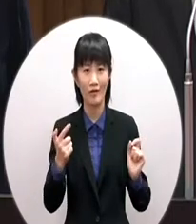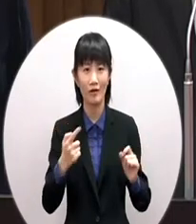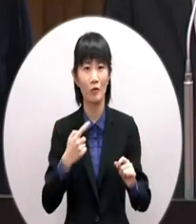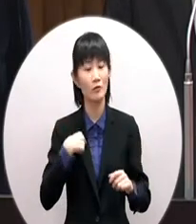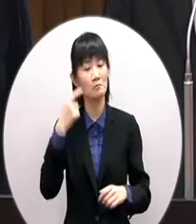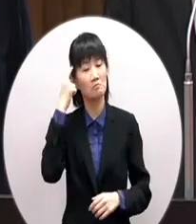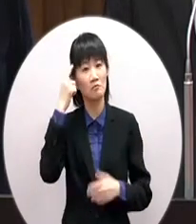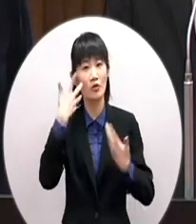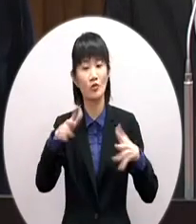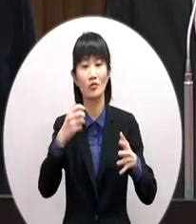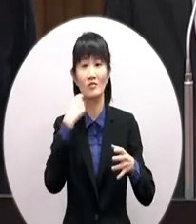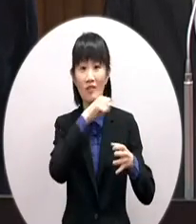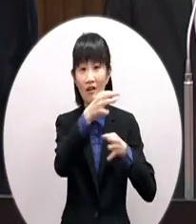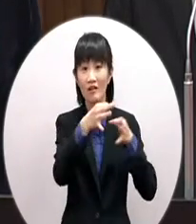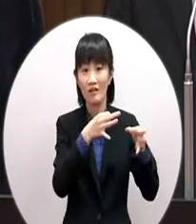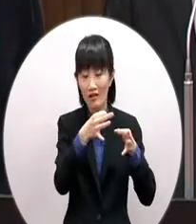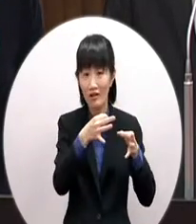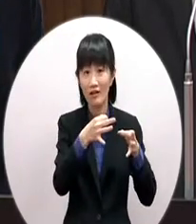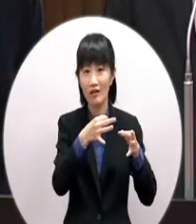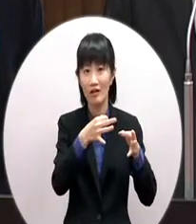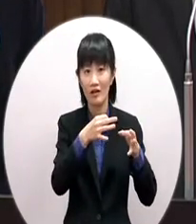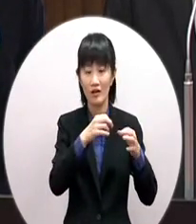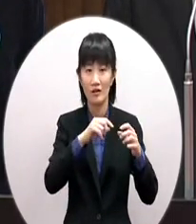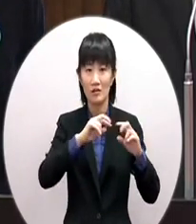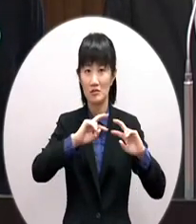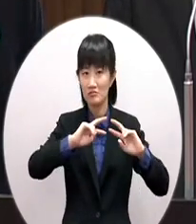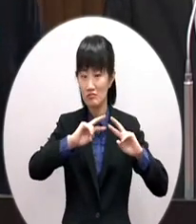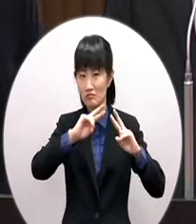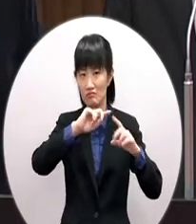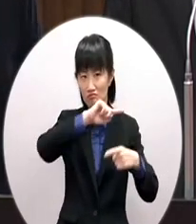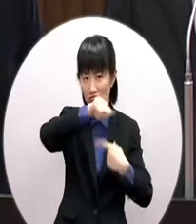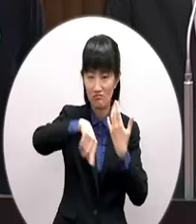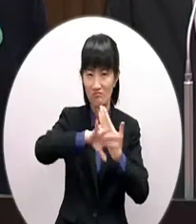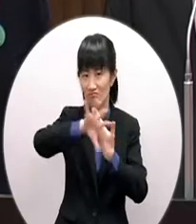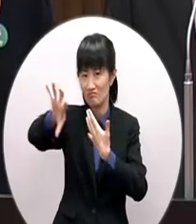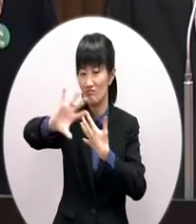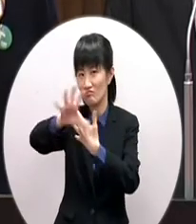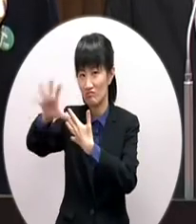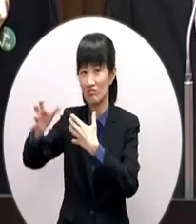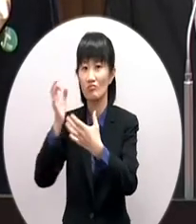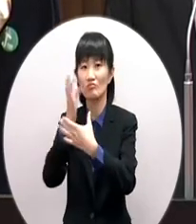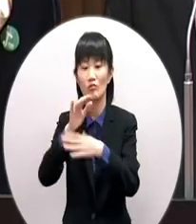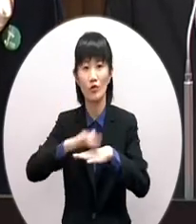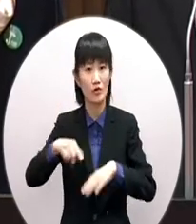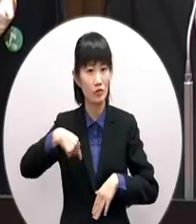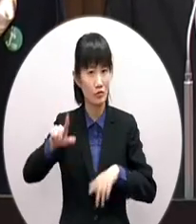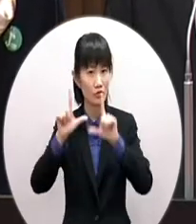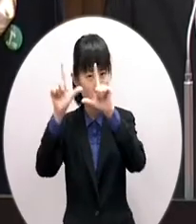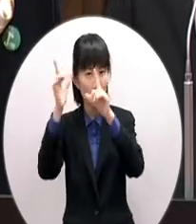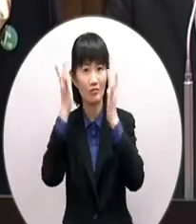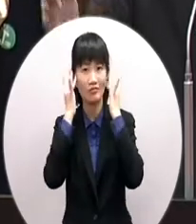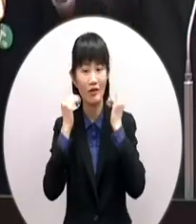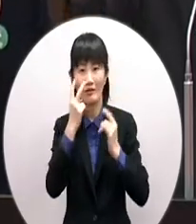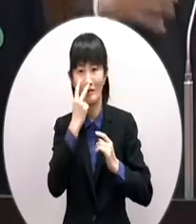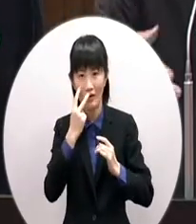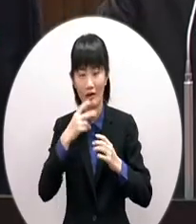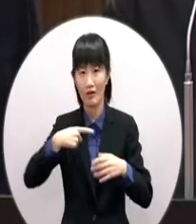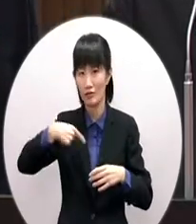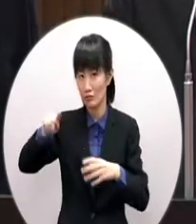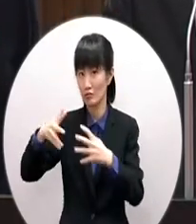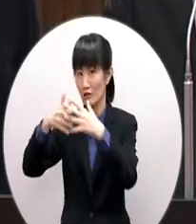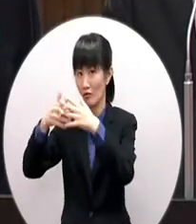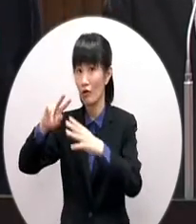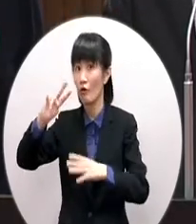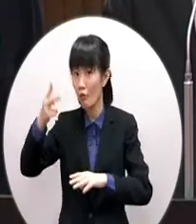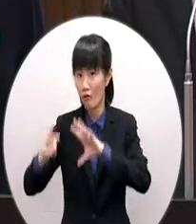商转移这个制造的基地呢，可能会到东南亚或到美国啊，或者回到